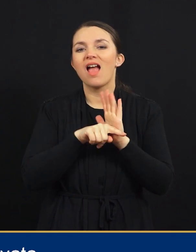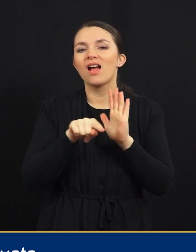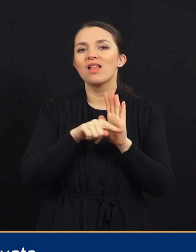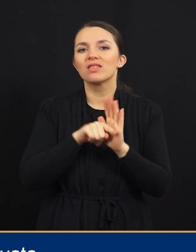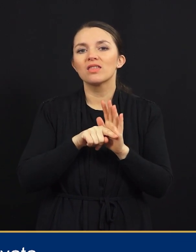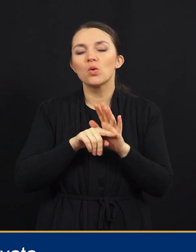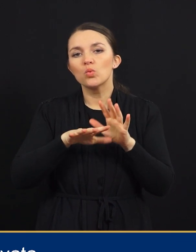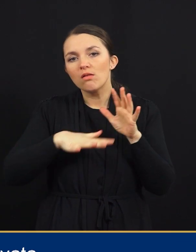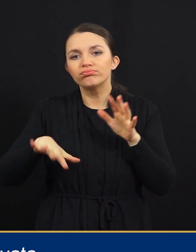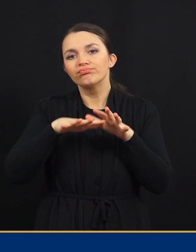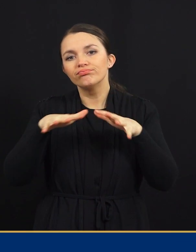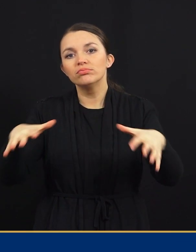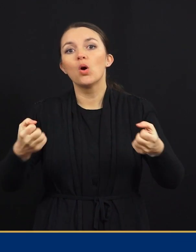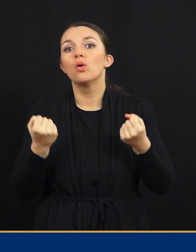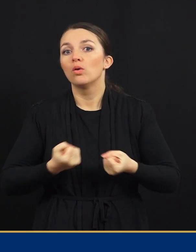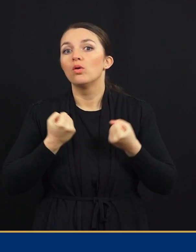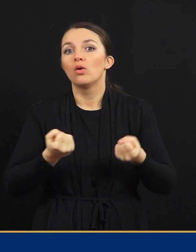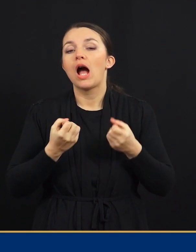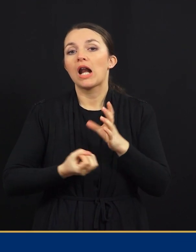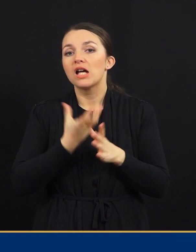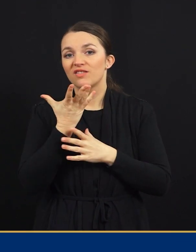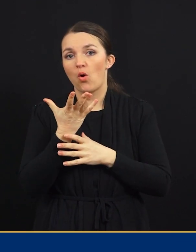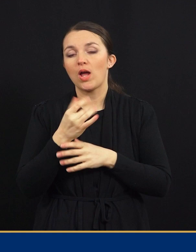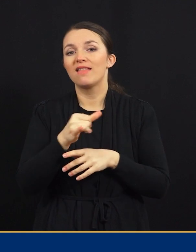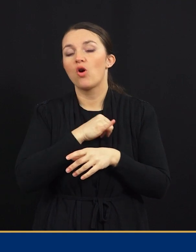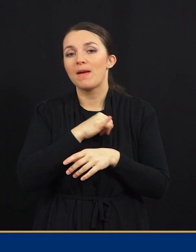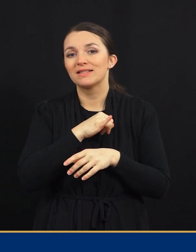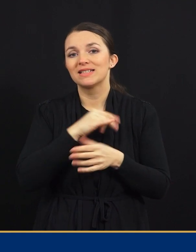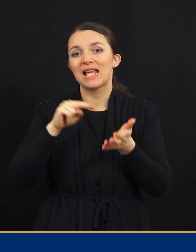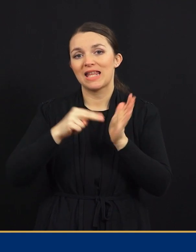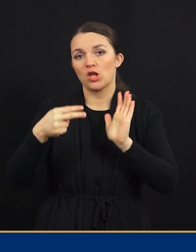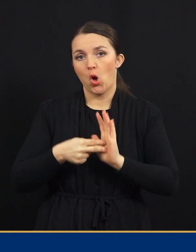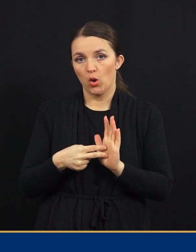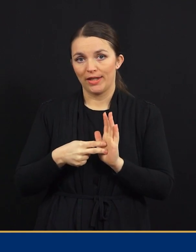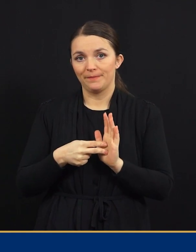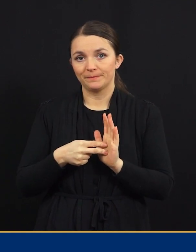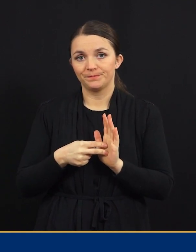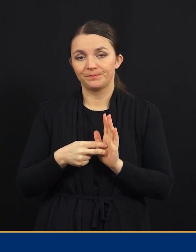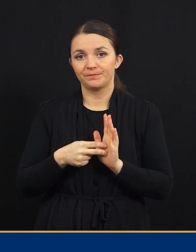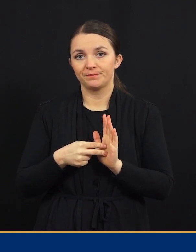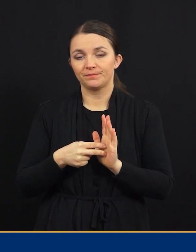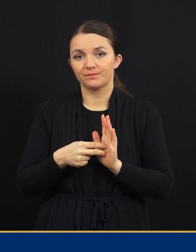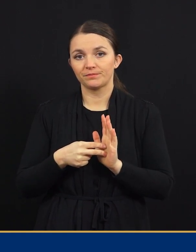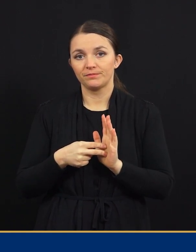negativne razsežnosti skokovitega razvoja informacijskih tehnologij.